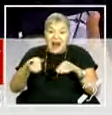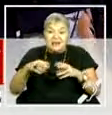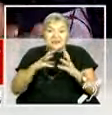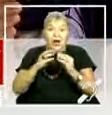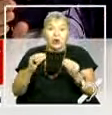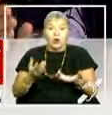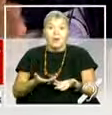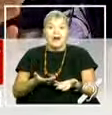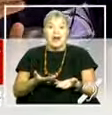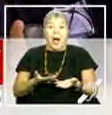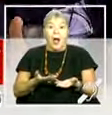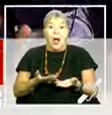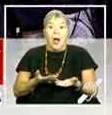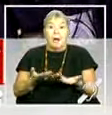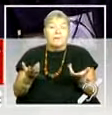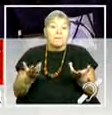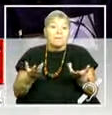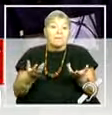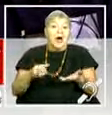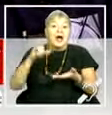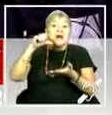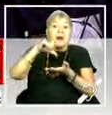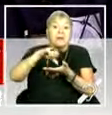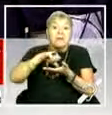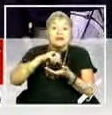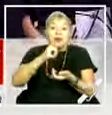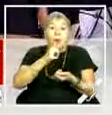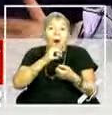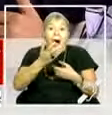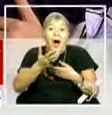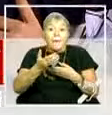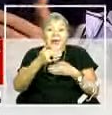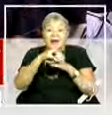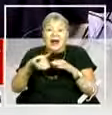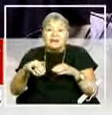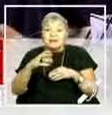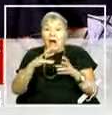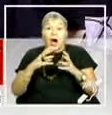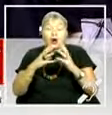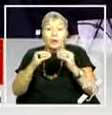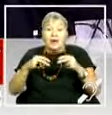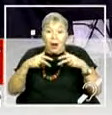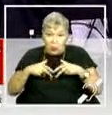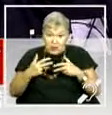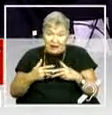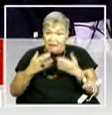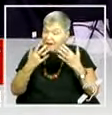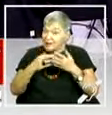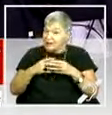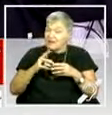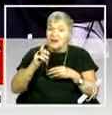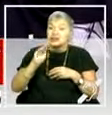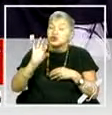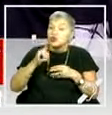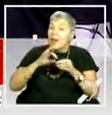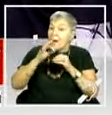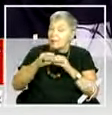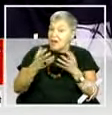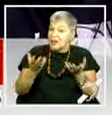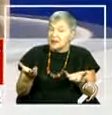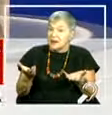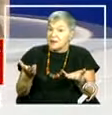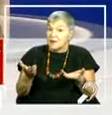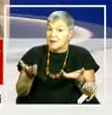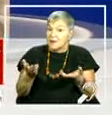Unde e granița noastră comună? E la mijlocul apei, da? Da. Deci atacurile sunt la câteva sute de metri. Și există posibilitatea... Spunea